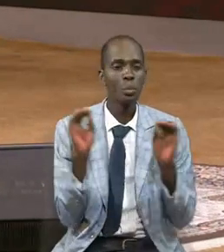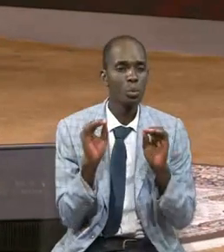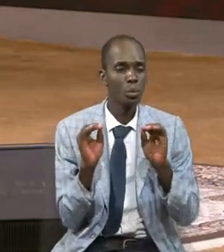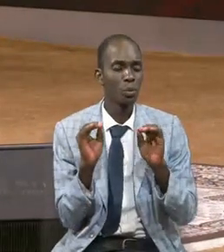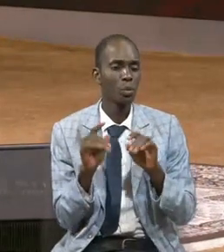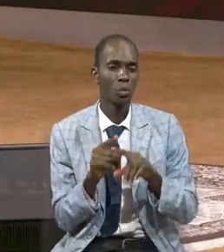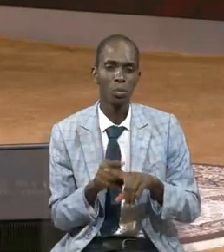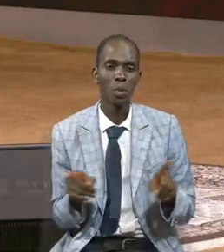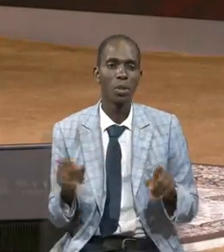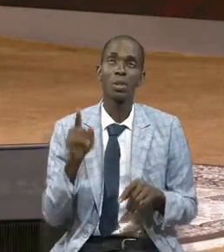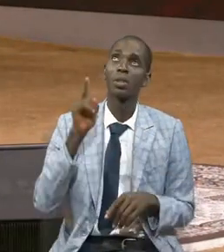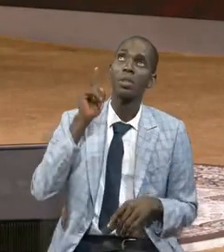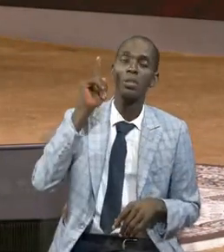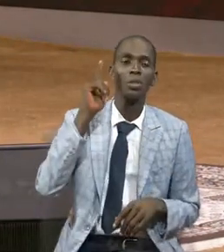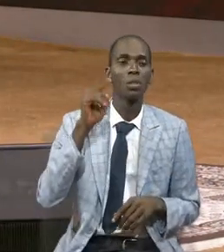lui.